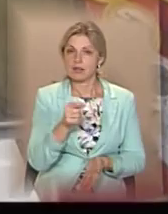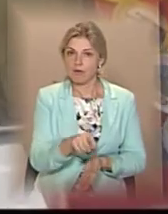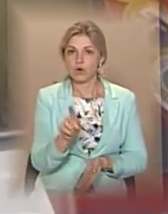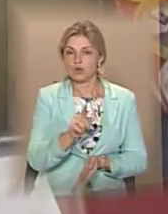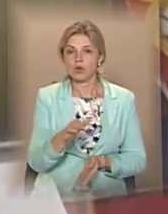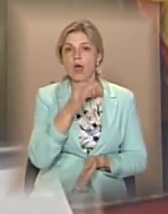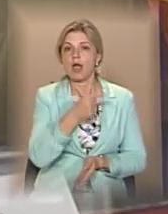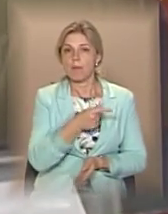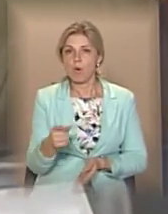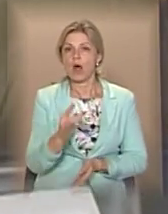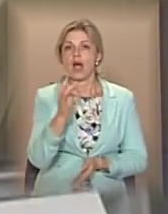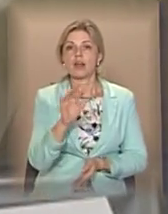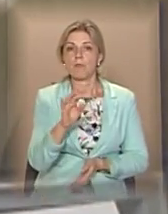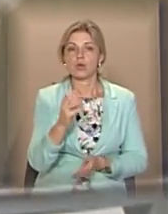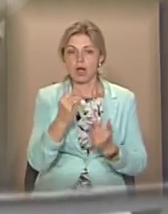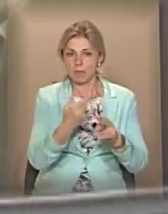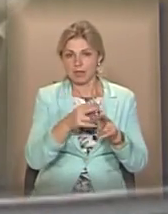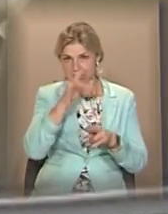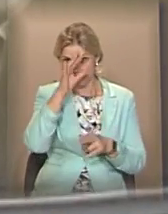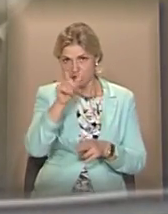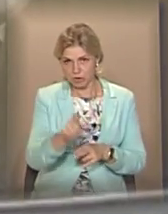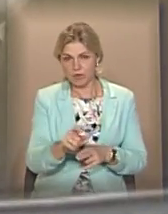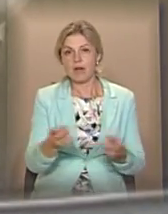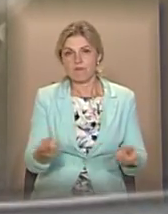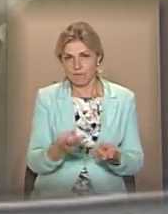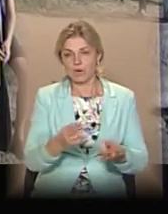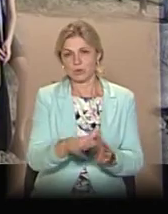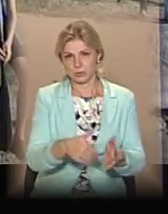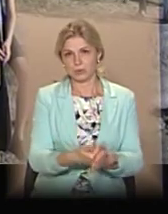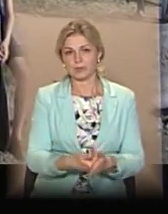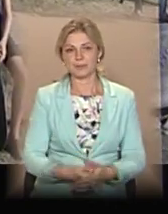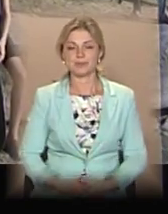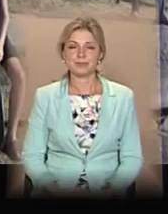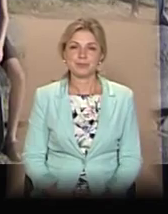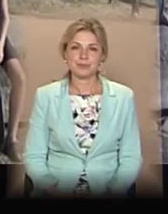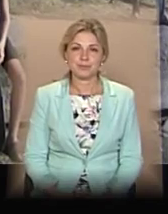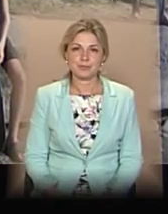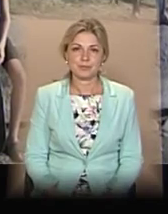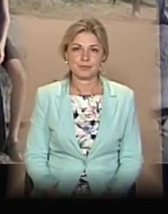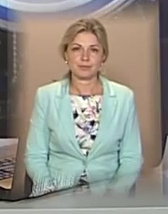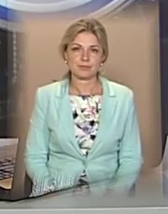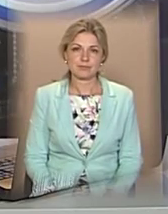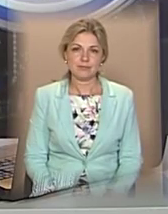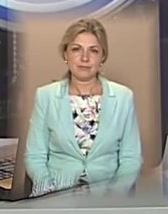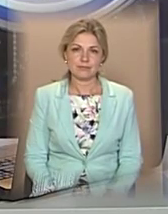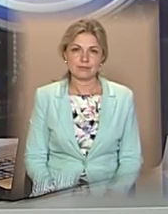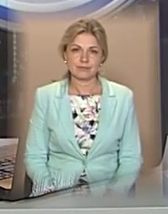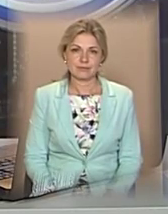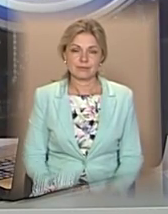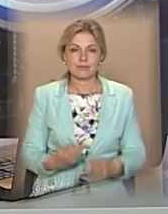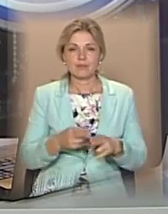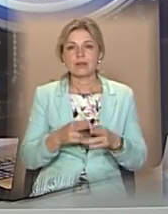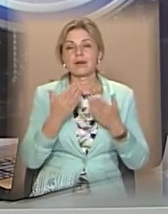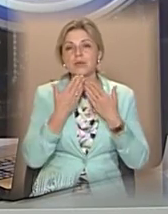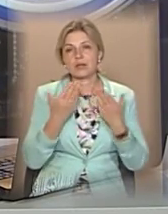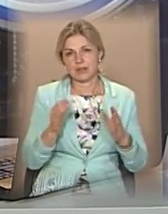епоха Рябошапки триває і досі. Тетяна Бакоцька, Сергій Кравченко, телевізійні новини Миколаївщини. І це була